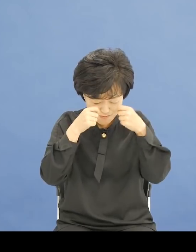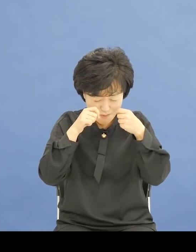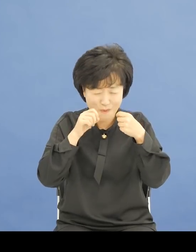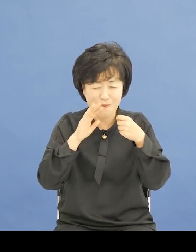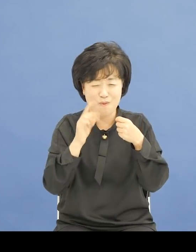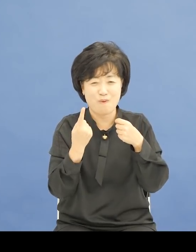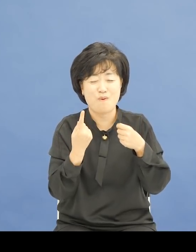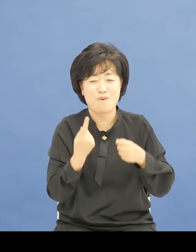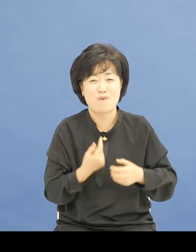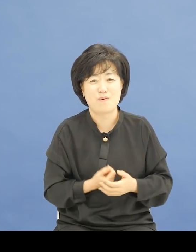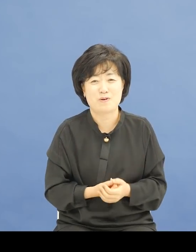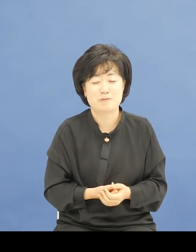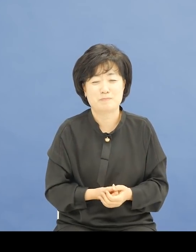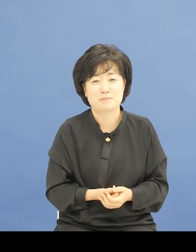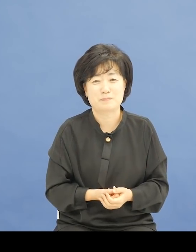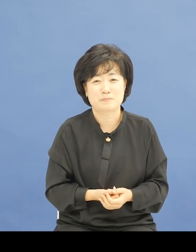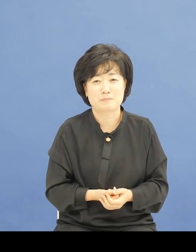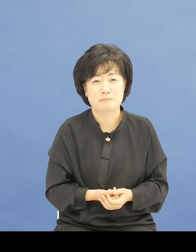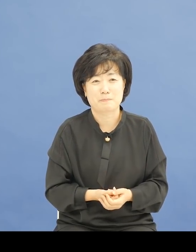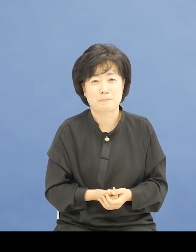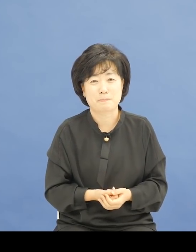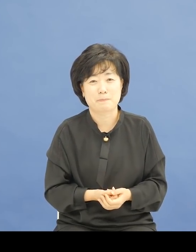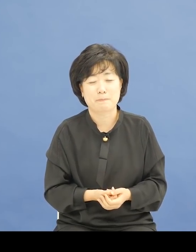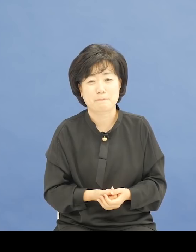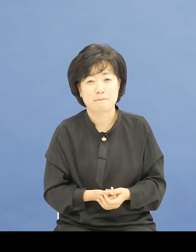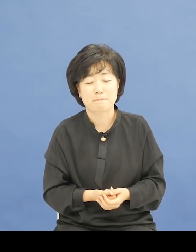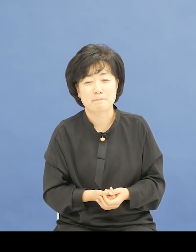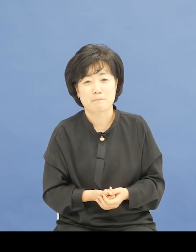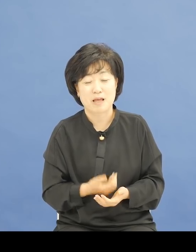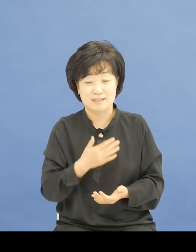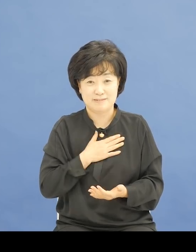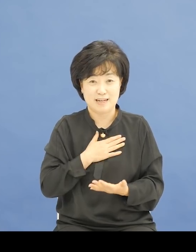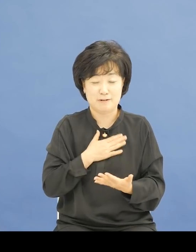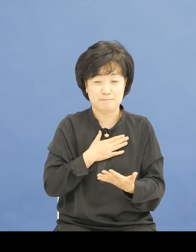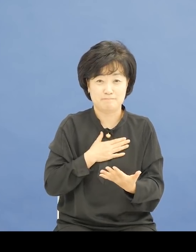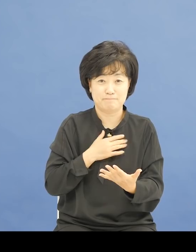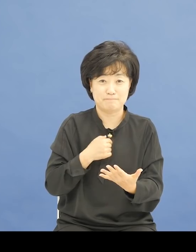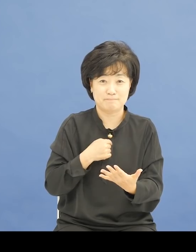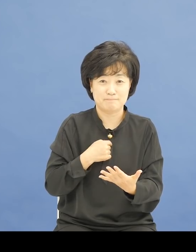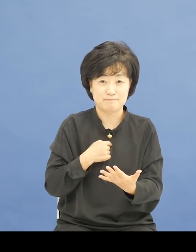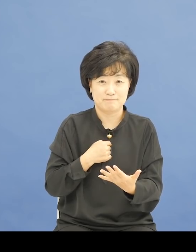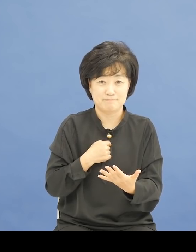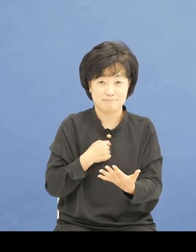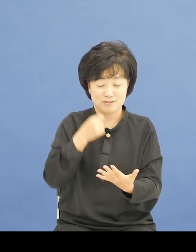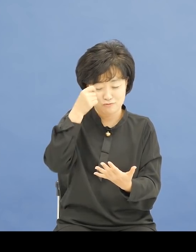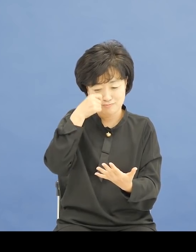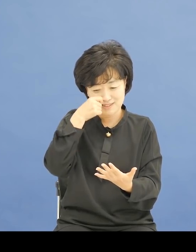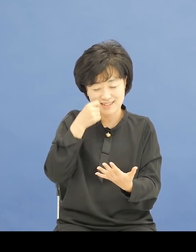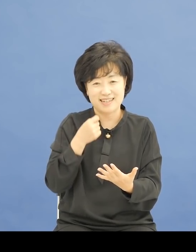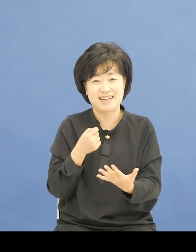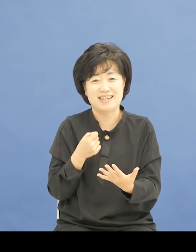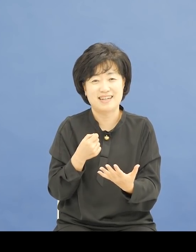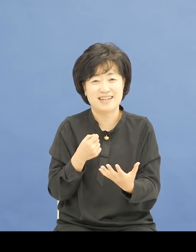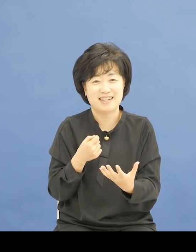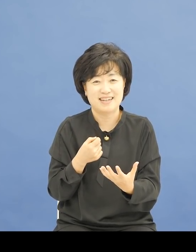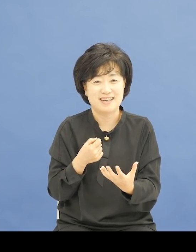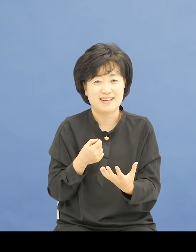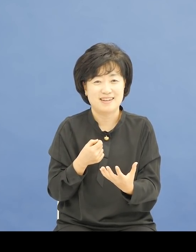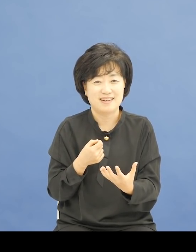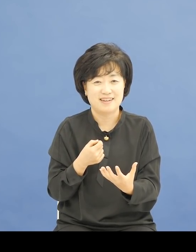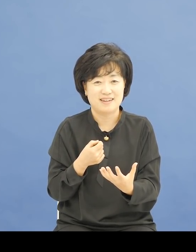울 나요. 거예요. 이거 정말 와, 이거 정말 의미 있는. 우리 지은 씨는 어때요? 잠시만요. 네, 눈물 나? 네, 눈물이